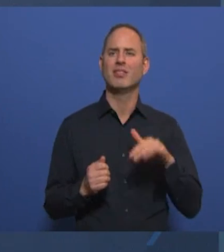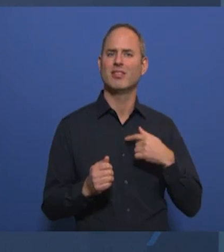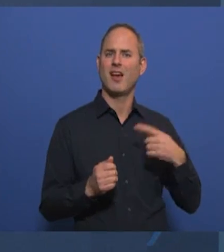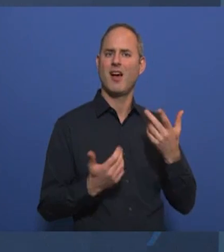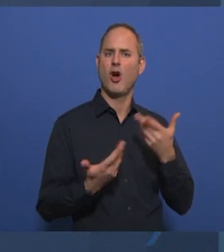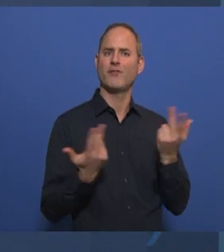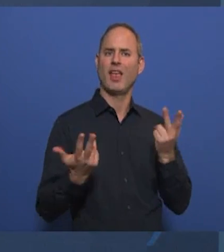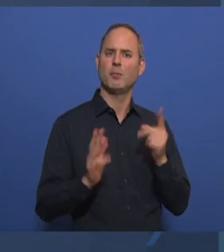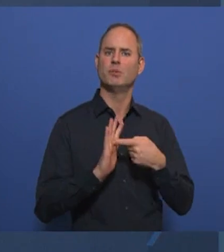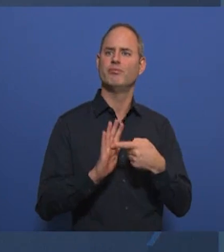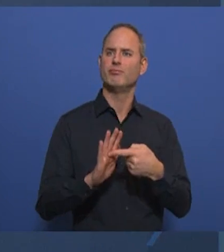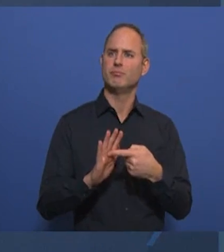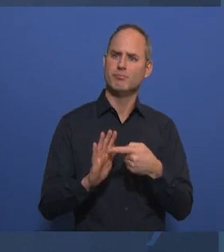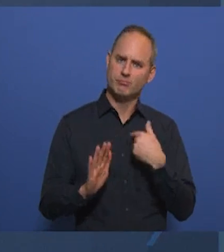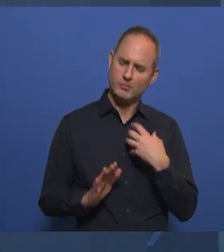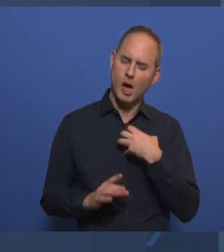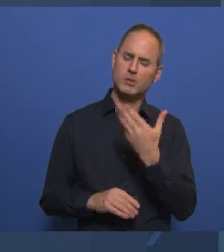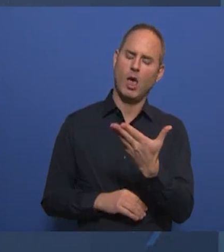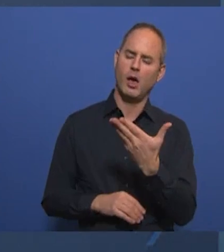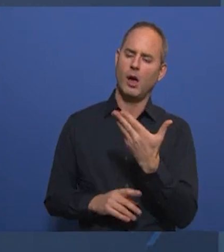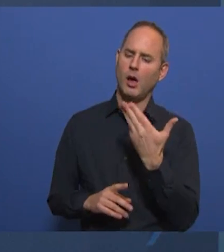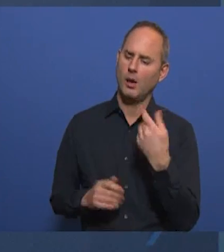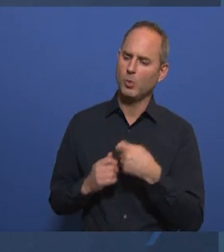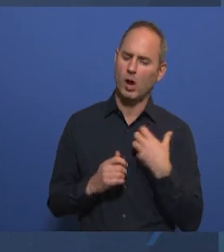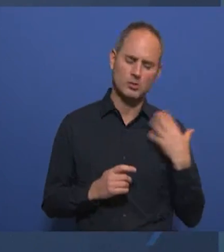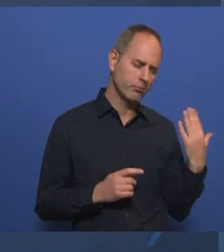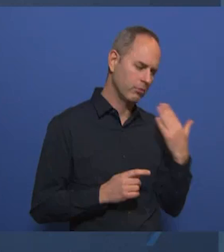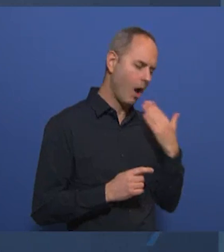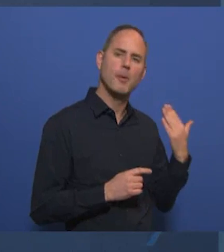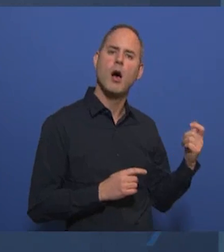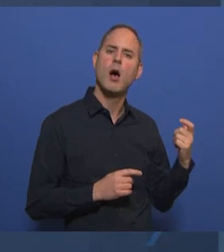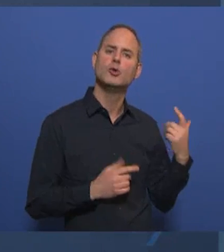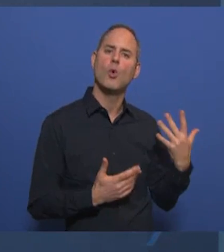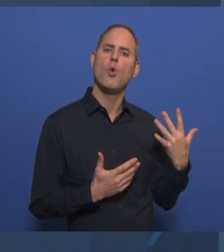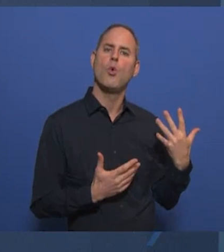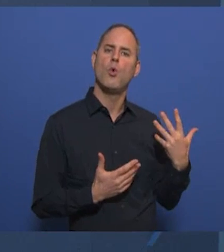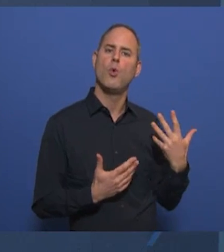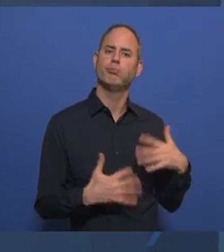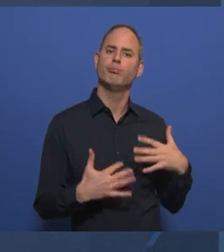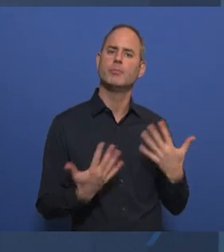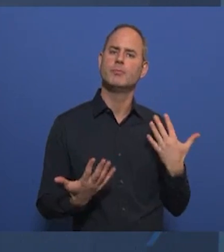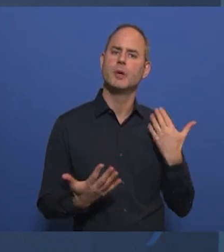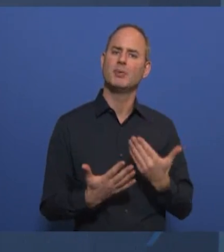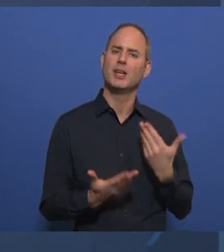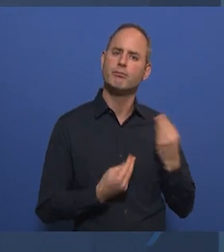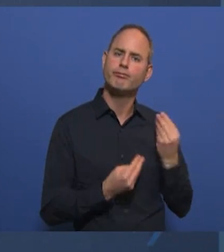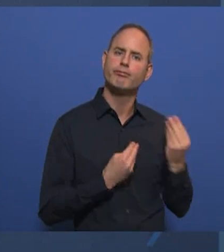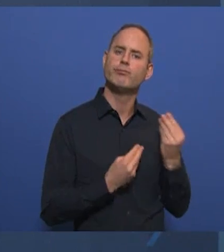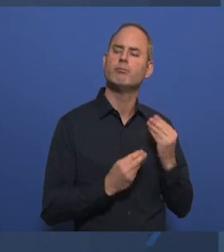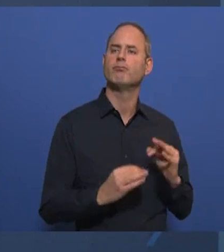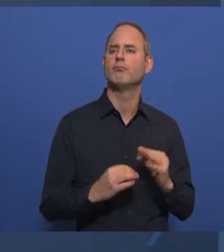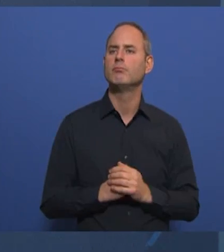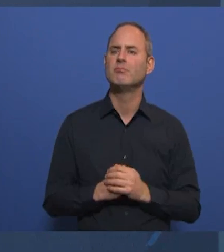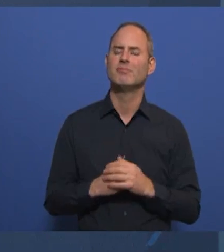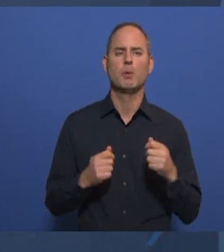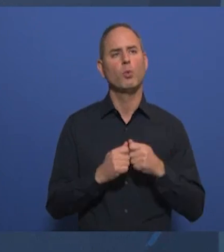sehr dankbar, dass er dieses Angebot heute auch angenommen hat und er dafür sorgen möchte, dass diese Gespräche zwischen